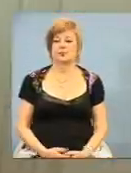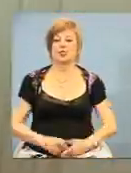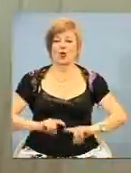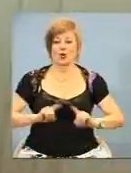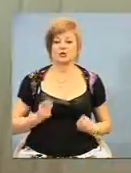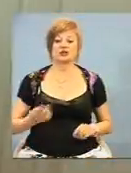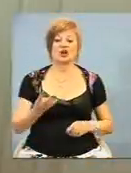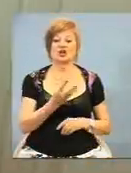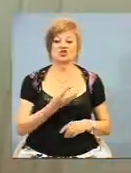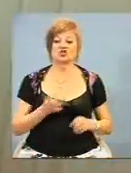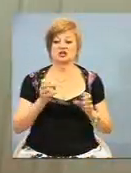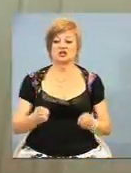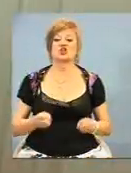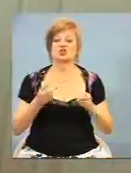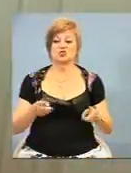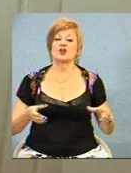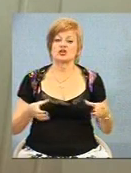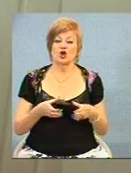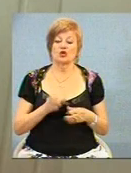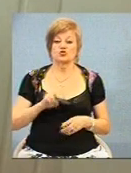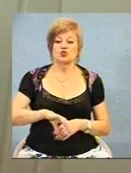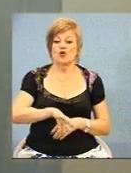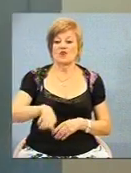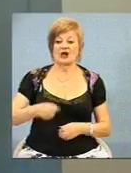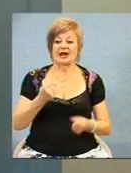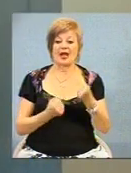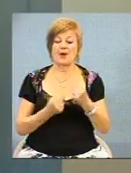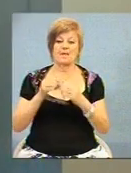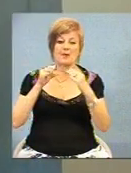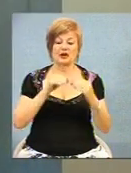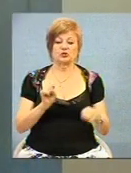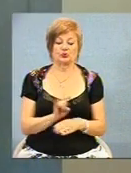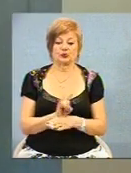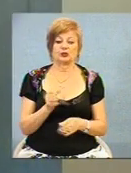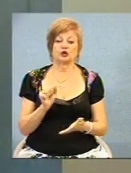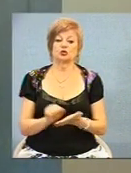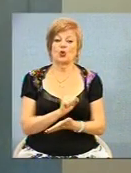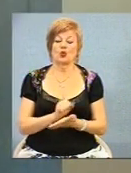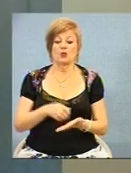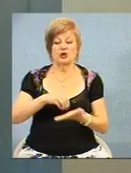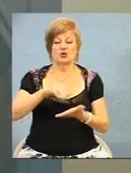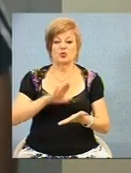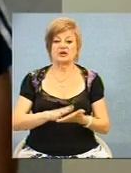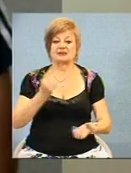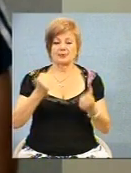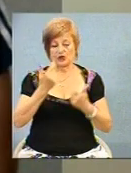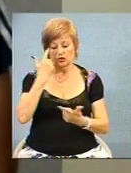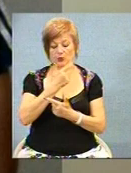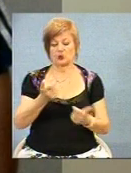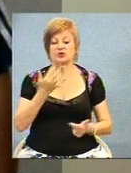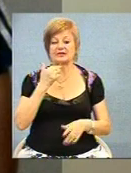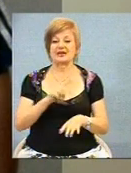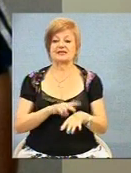Затримані четверо членів злочинного угрупування, які викрадали автомобілі та підробляли документи про реєстрацію машин, повідомив голова